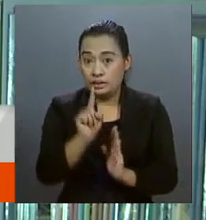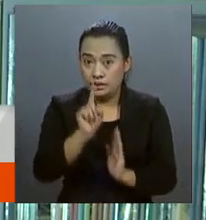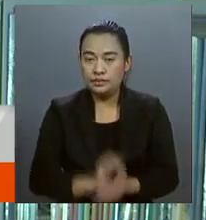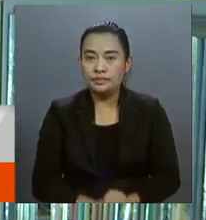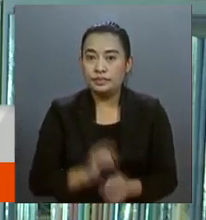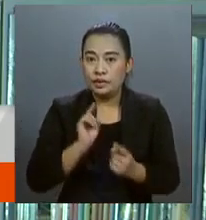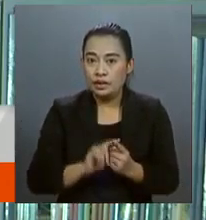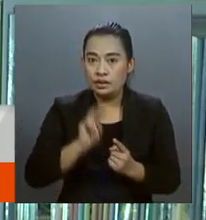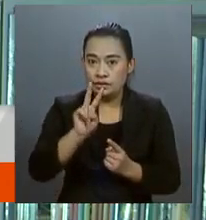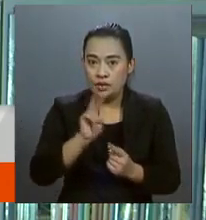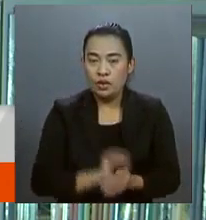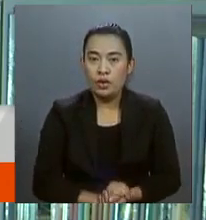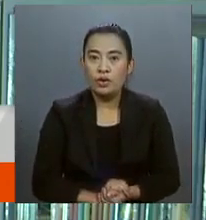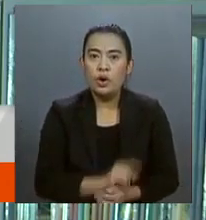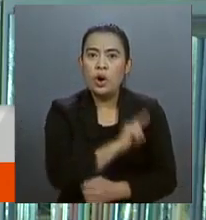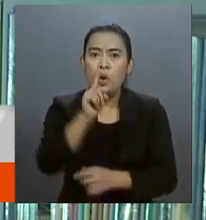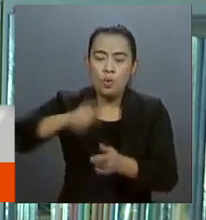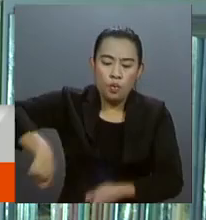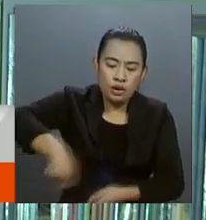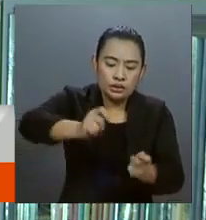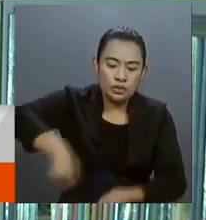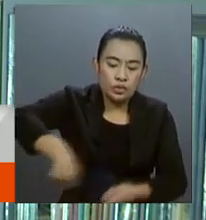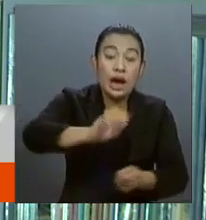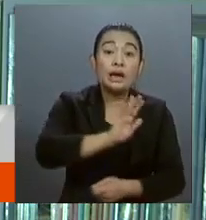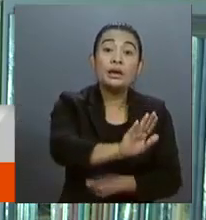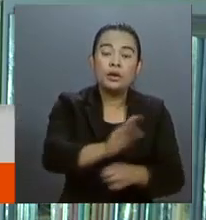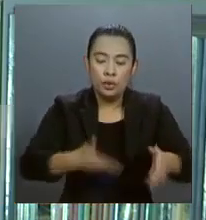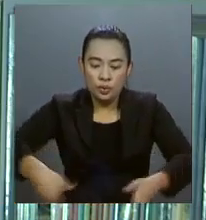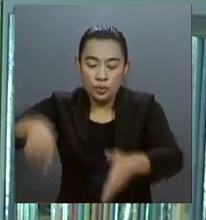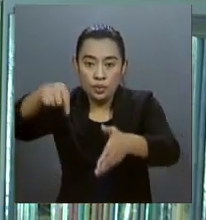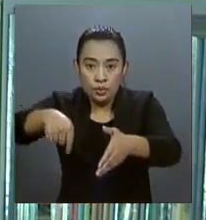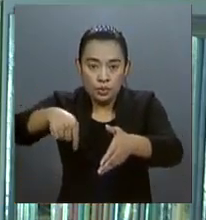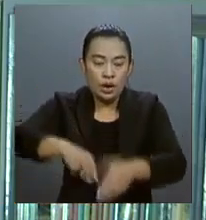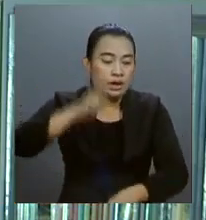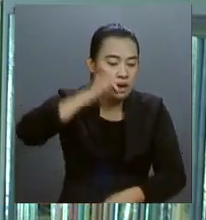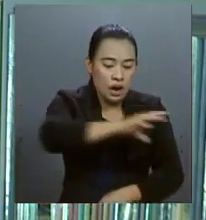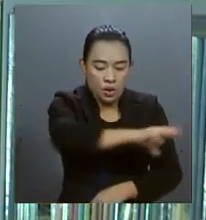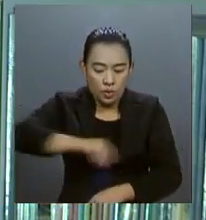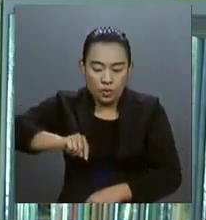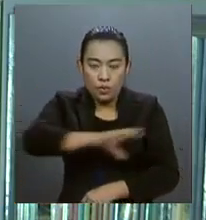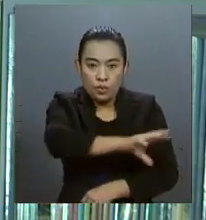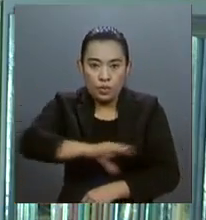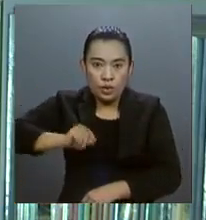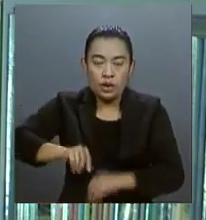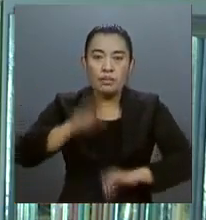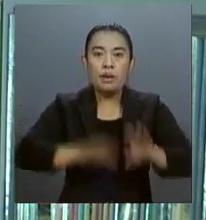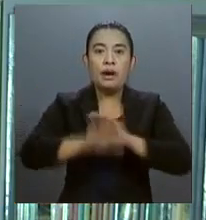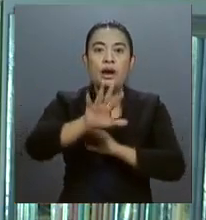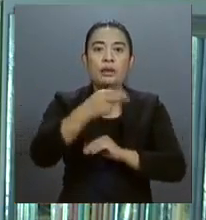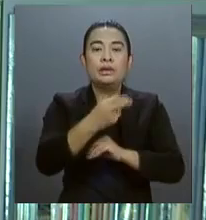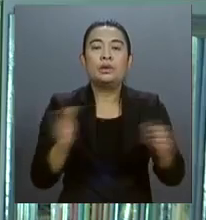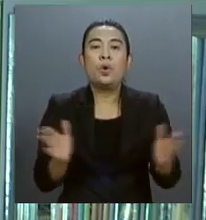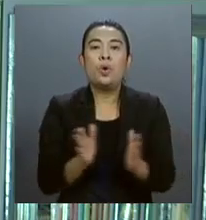ในวันสงกรานต์ของคูเมืองนะครับเราส่งไปครั้งละ 50,000 สรุปแล้วเราส่งไปให้แล้ว